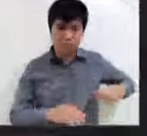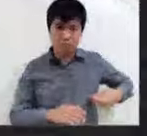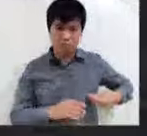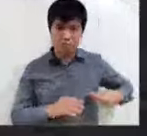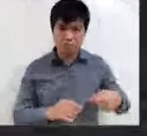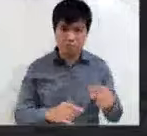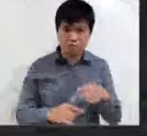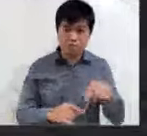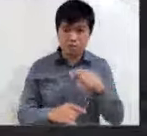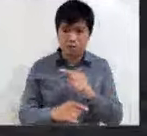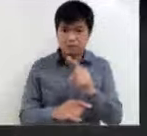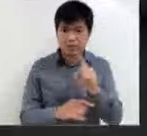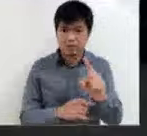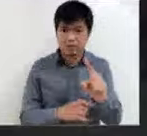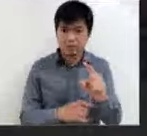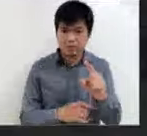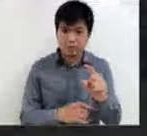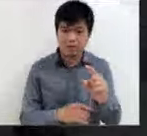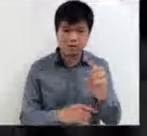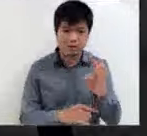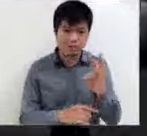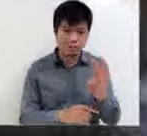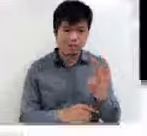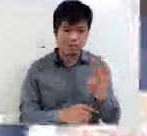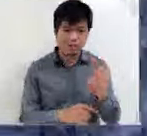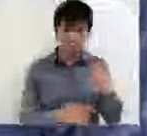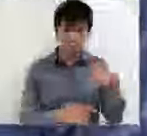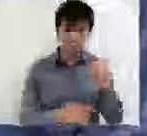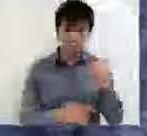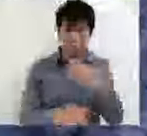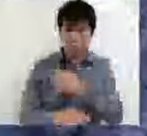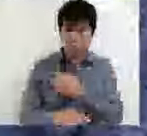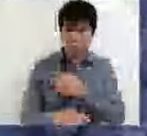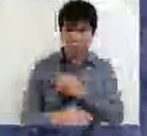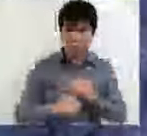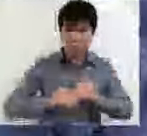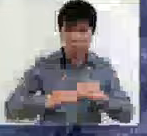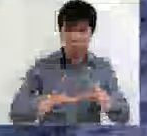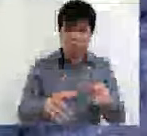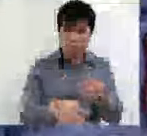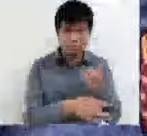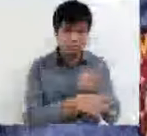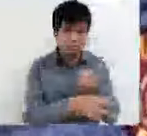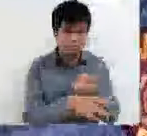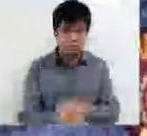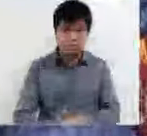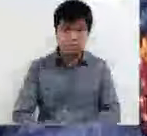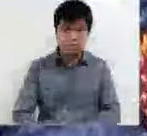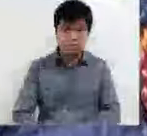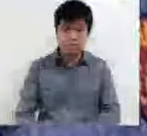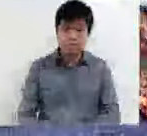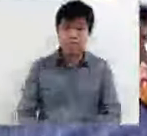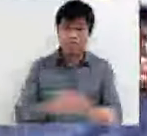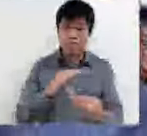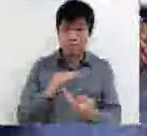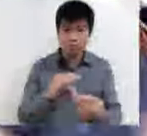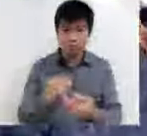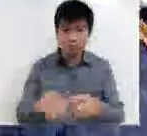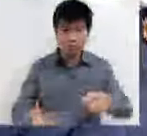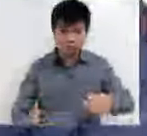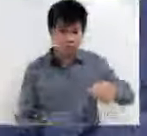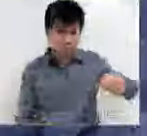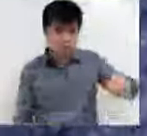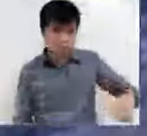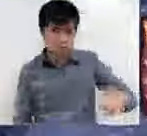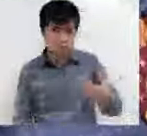pulis na divisorya hanggang bago magmismong holiday. Minsan na namimili yung tao, ibababa yung pinamili, lilipat sa kabilang